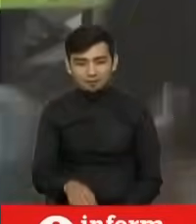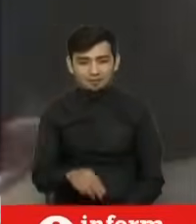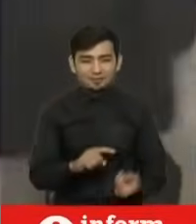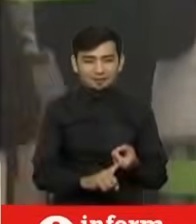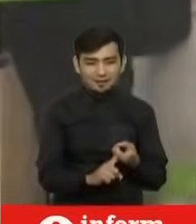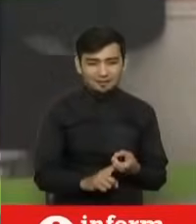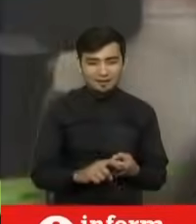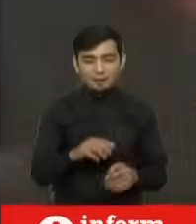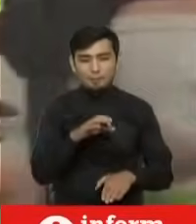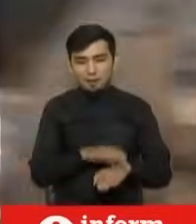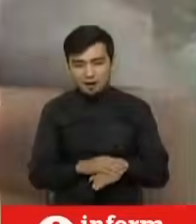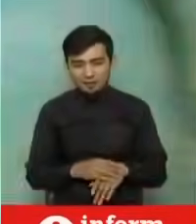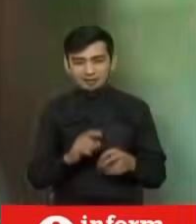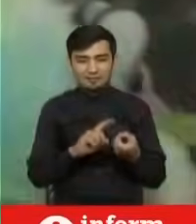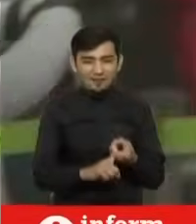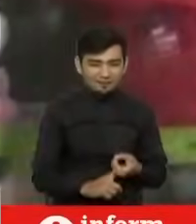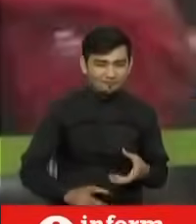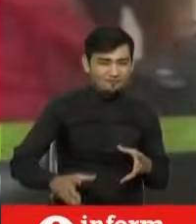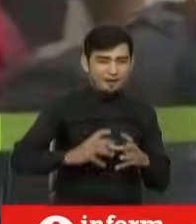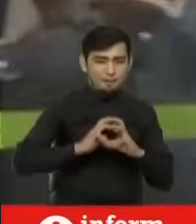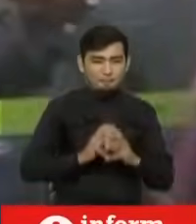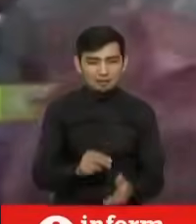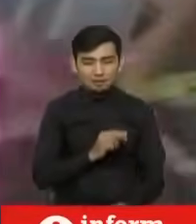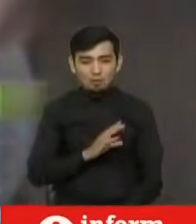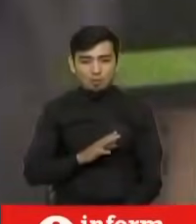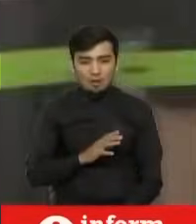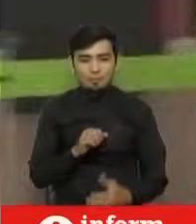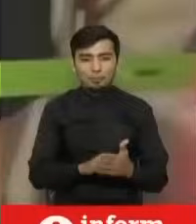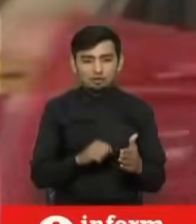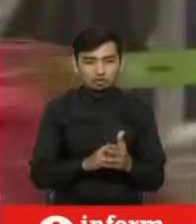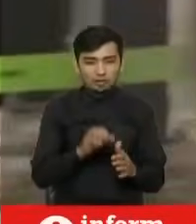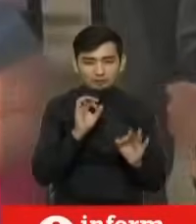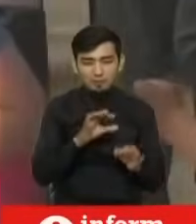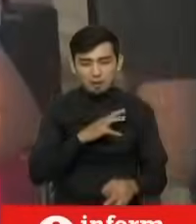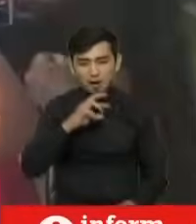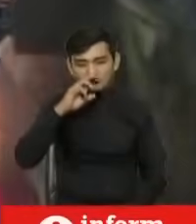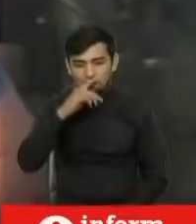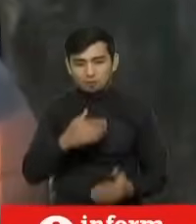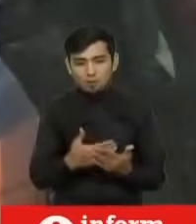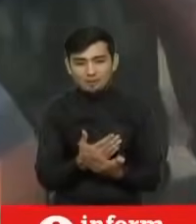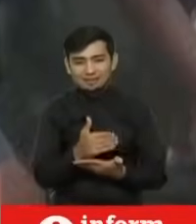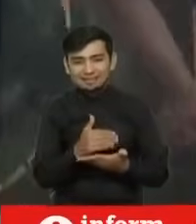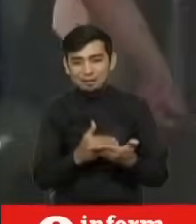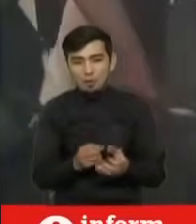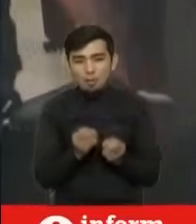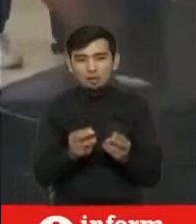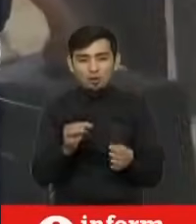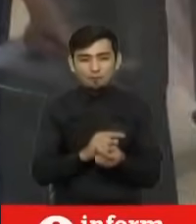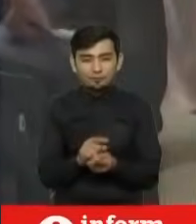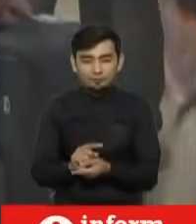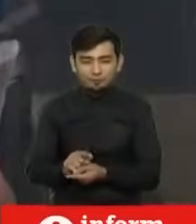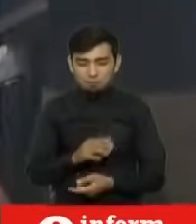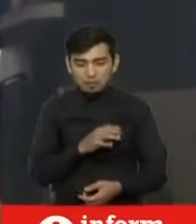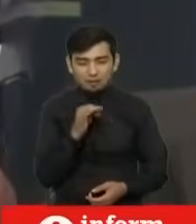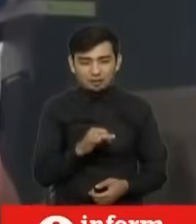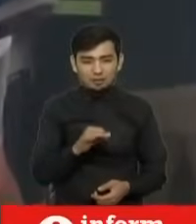транспорта банков и торговых сетей по всему миру вероятные причи называет ошибку в обновлении системы безопасности которая привела